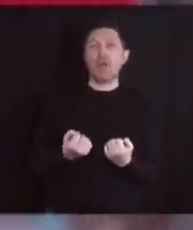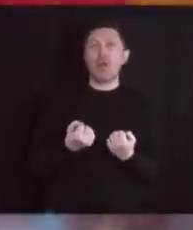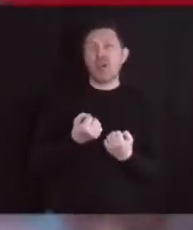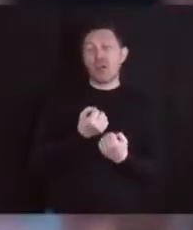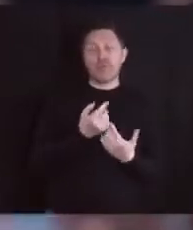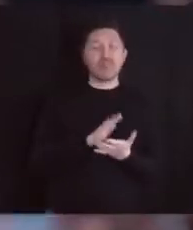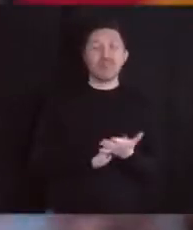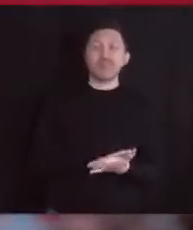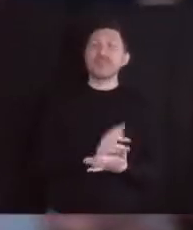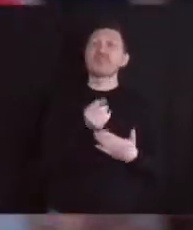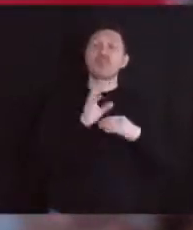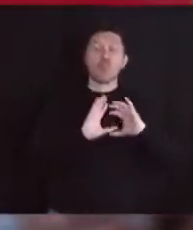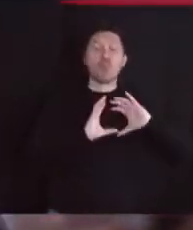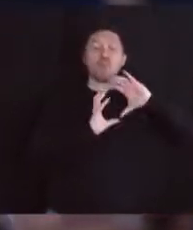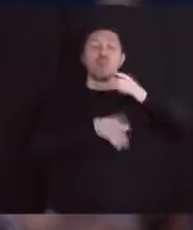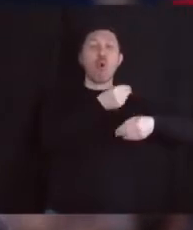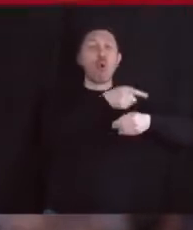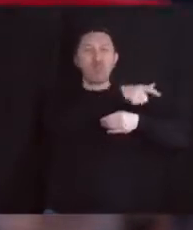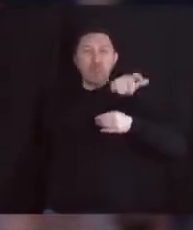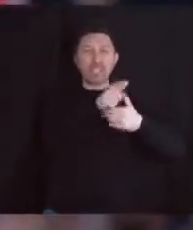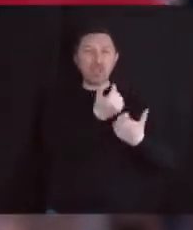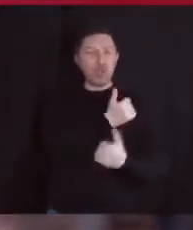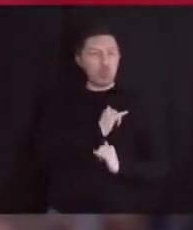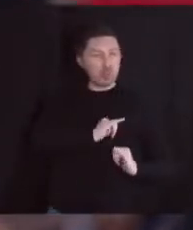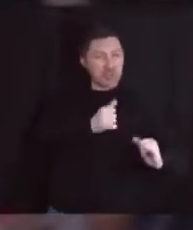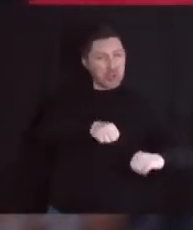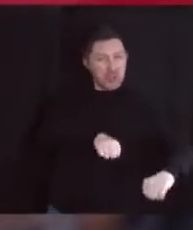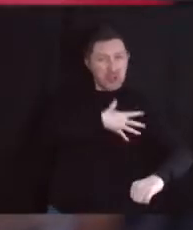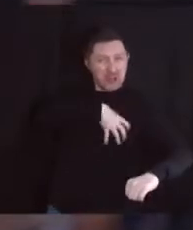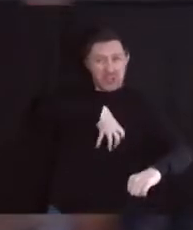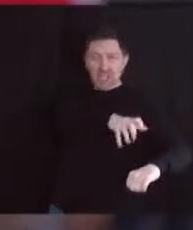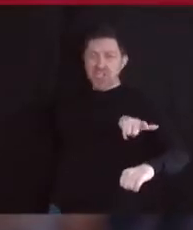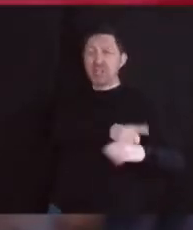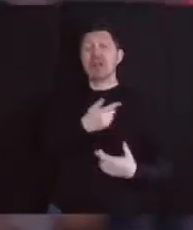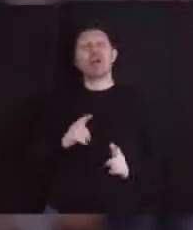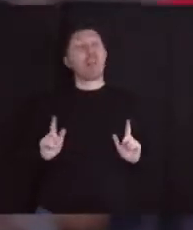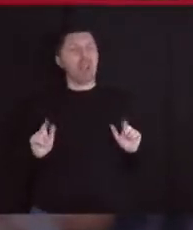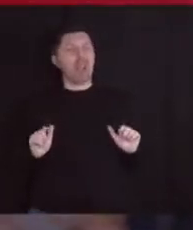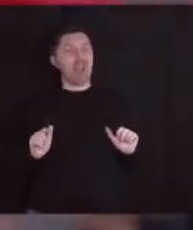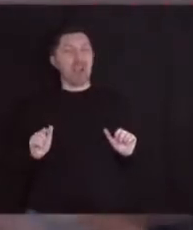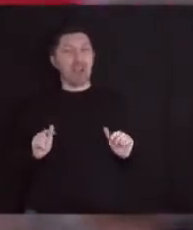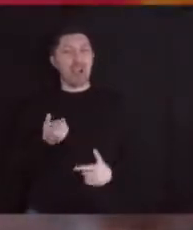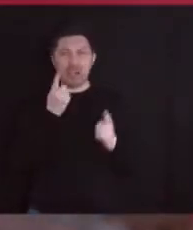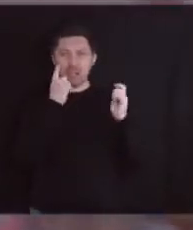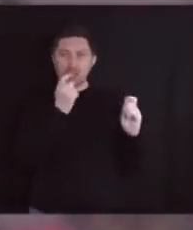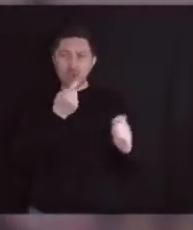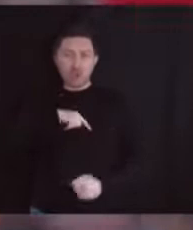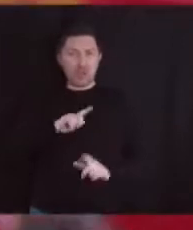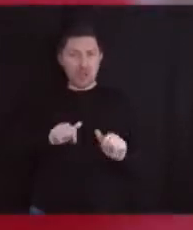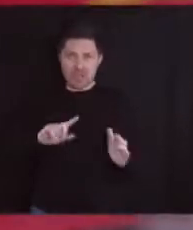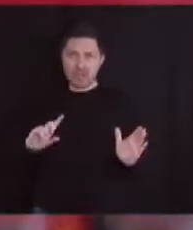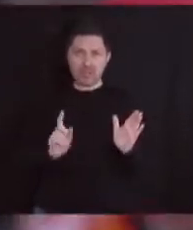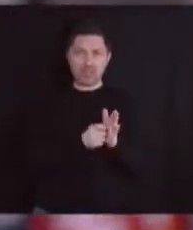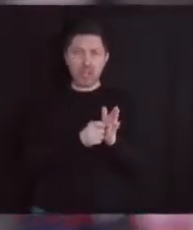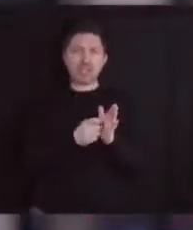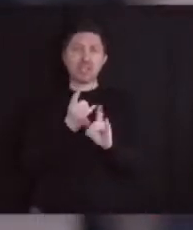nous voici, nous sommes une nouvelle fois au rendez-vous de notre histoire,